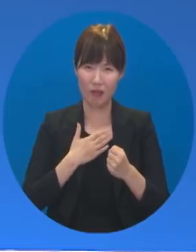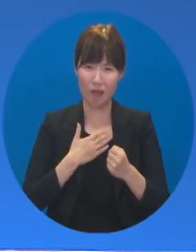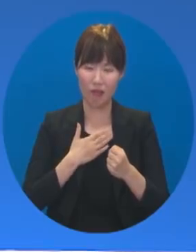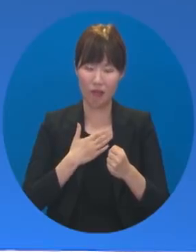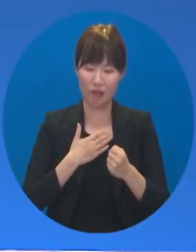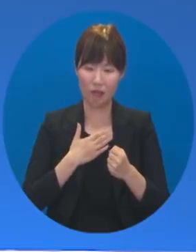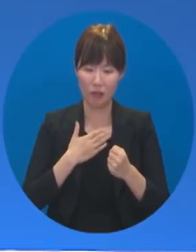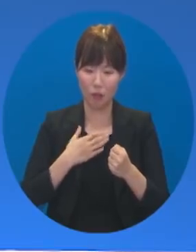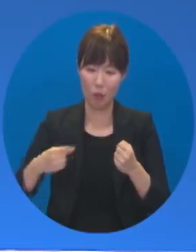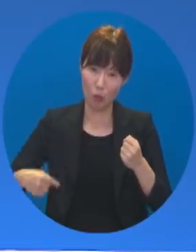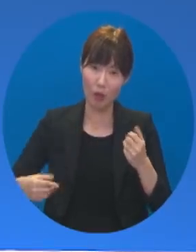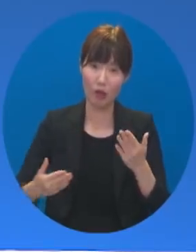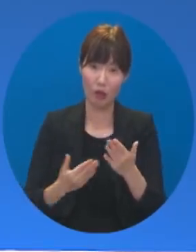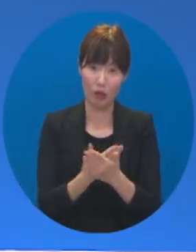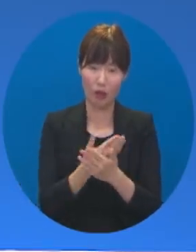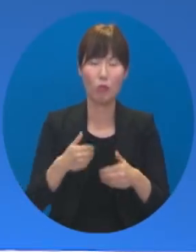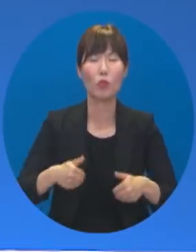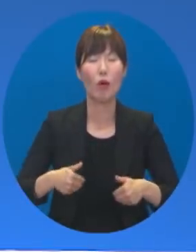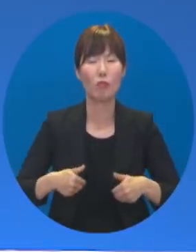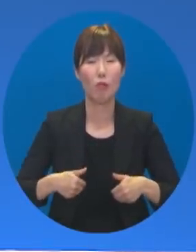회개해야 된다.